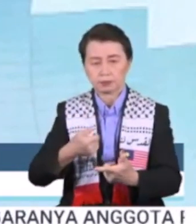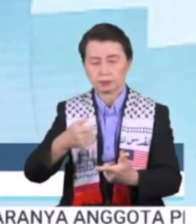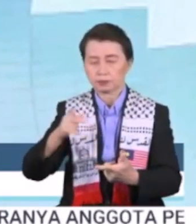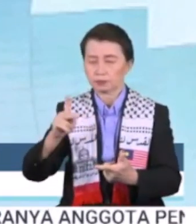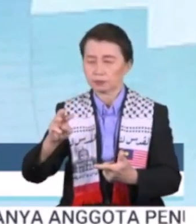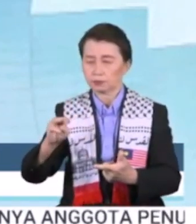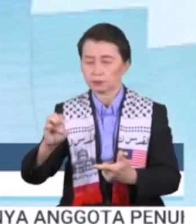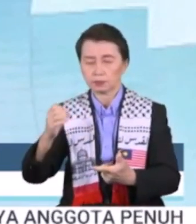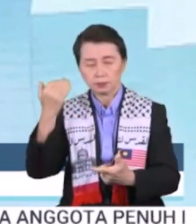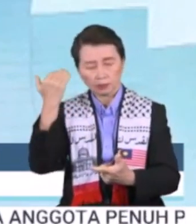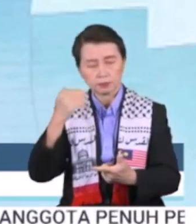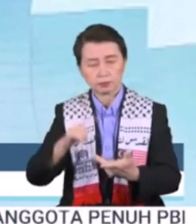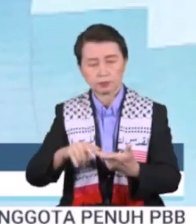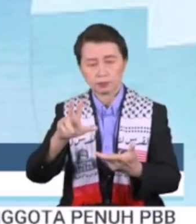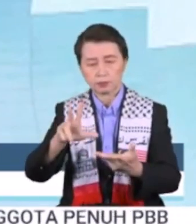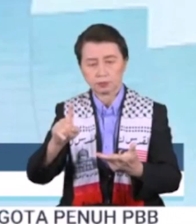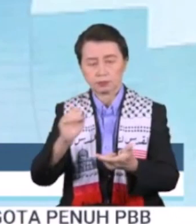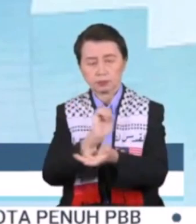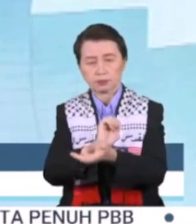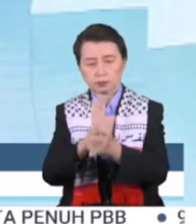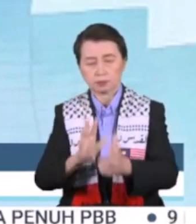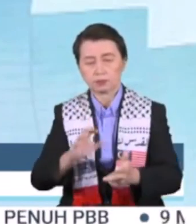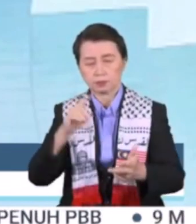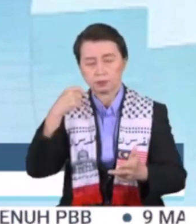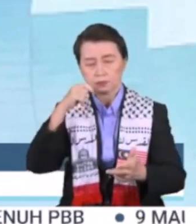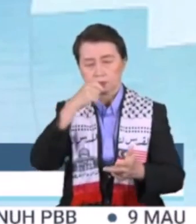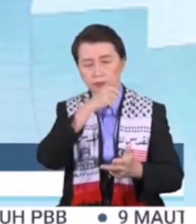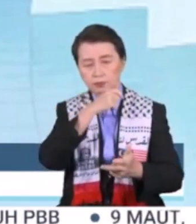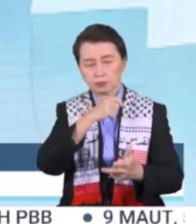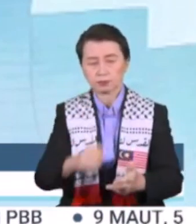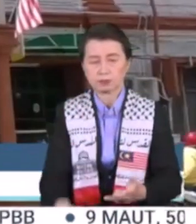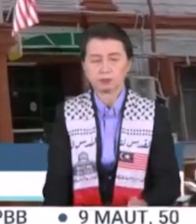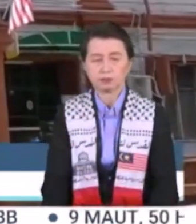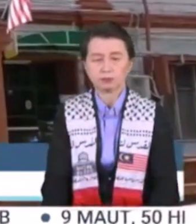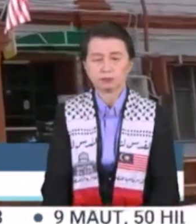Kamunting dan 31 dari penjara Taiping.